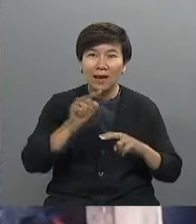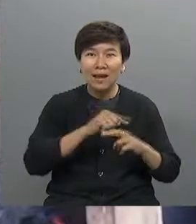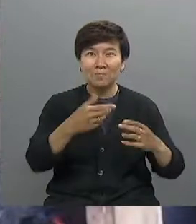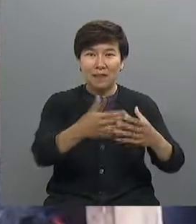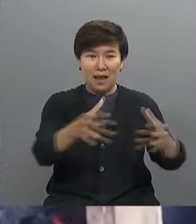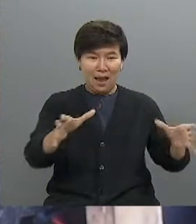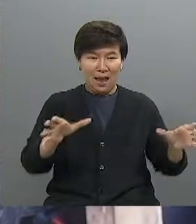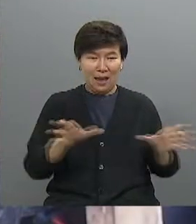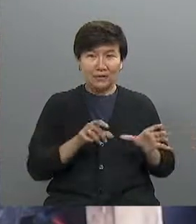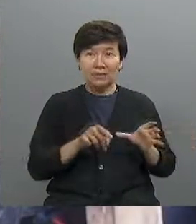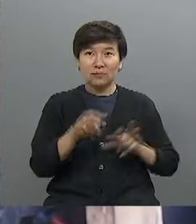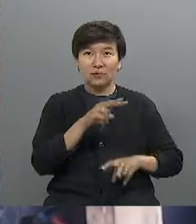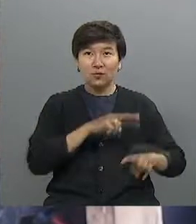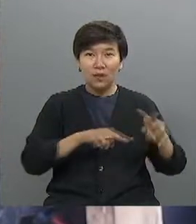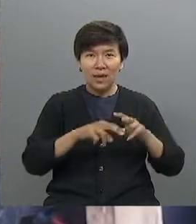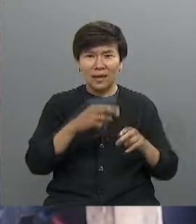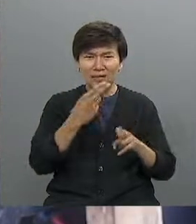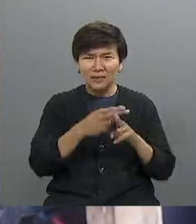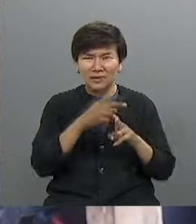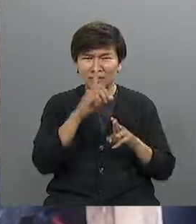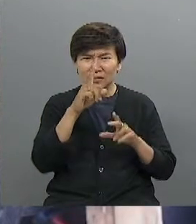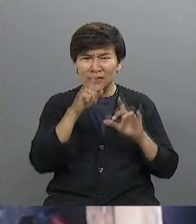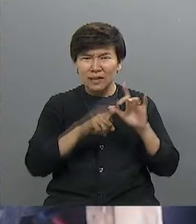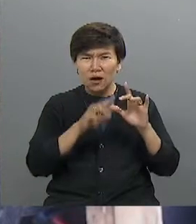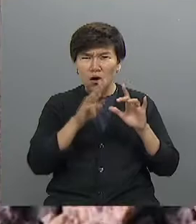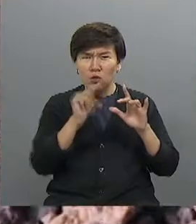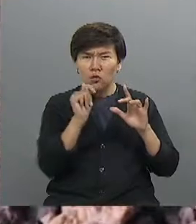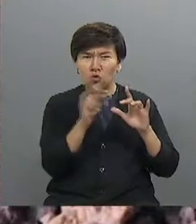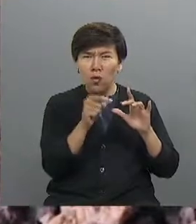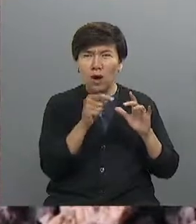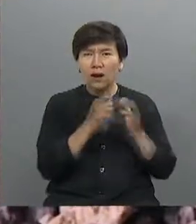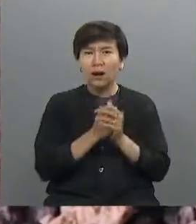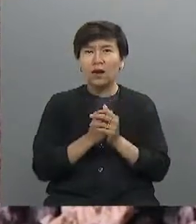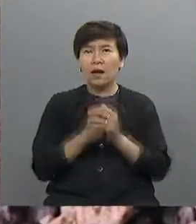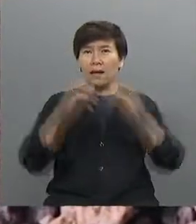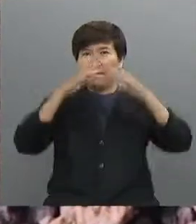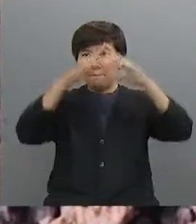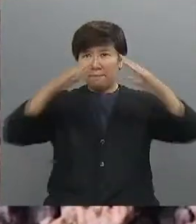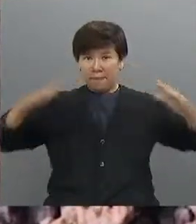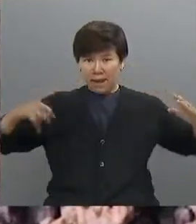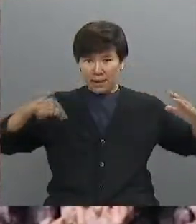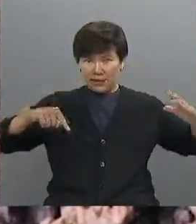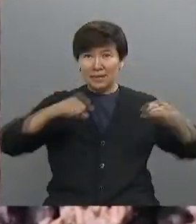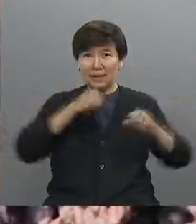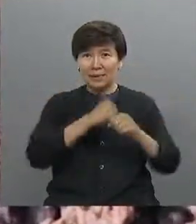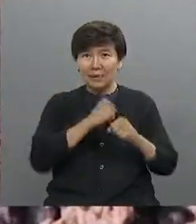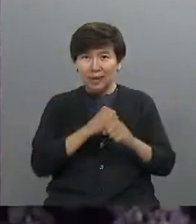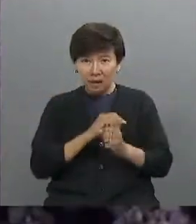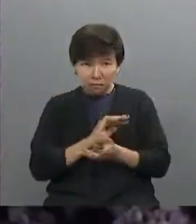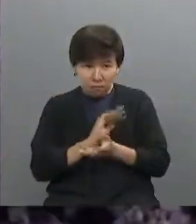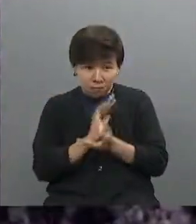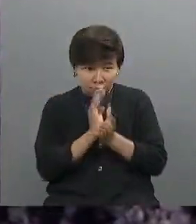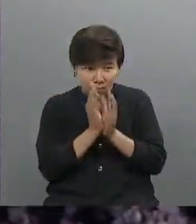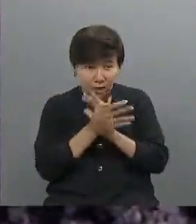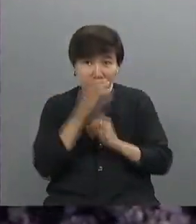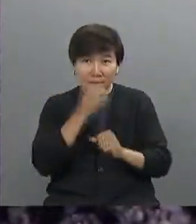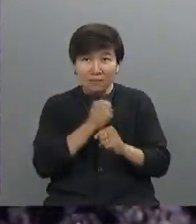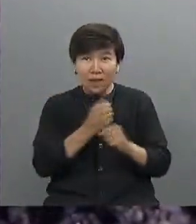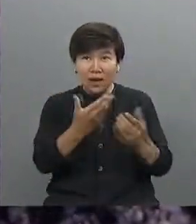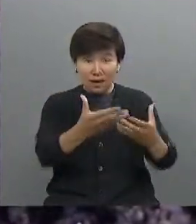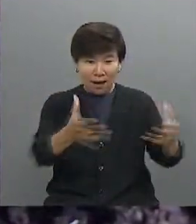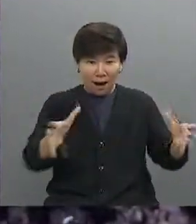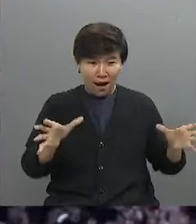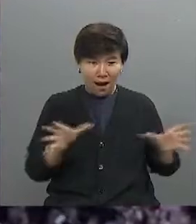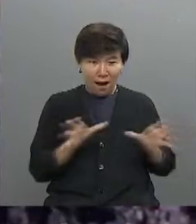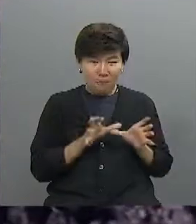โดยการใช้โรงเรือนบริเวณบ้านมาดัดแปลงเป็นพื้นที่เลี้ยงด้วงและการเลี้ยงด้วงในกะละมังสามารถกำหนดปริมาณ